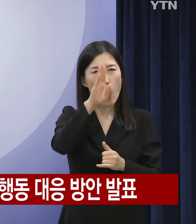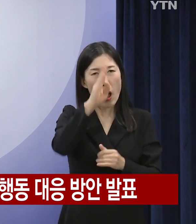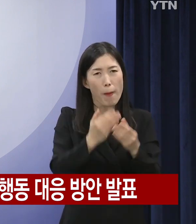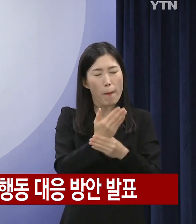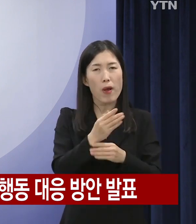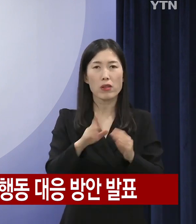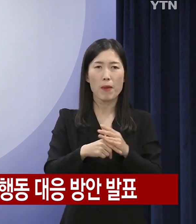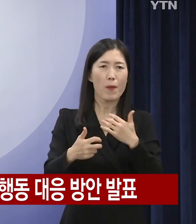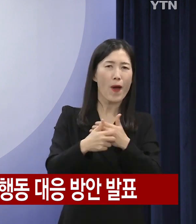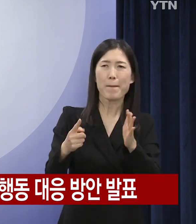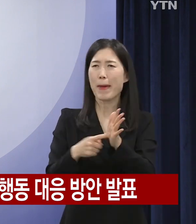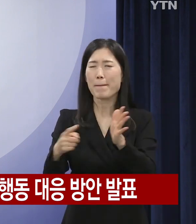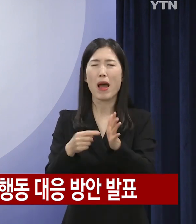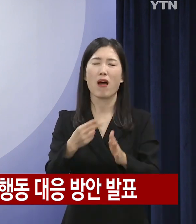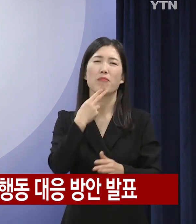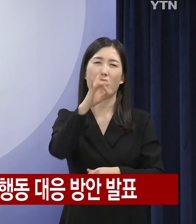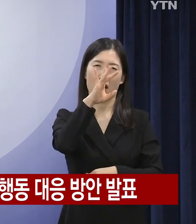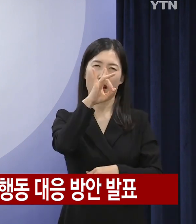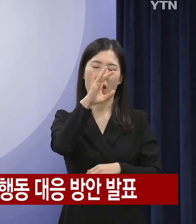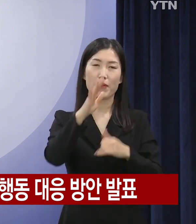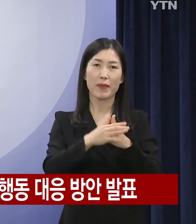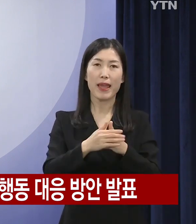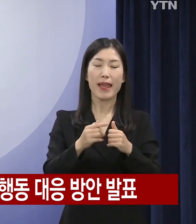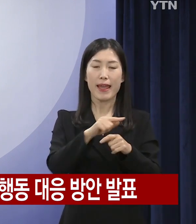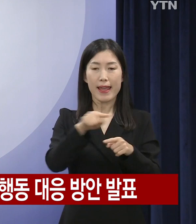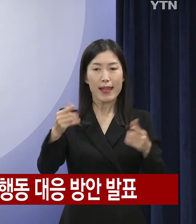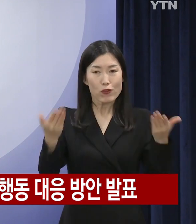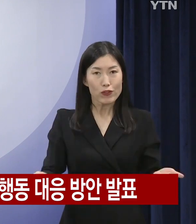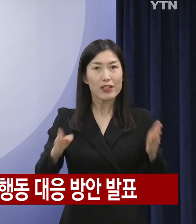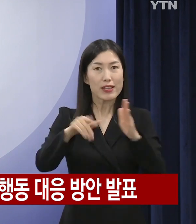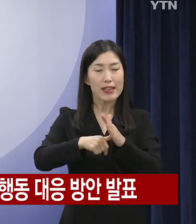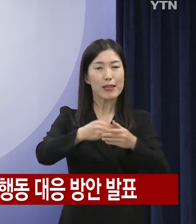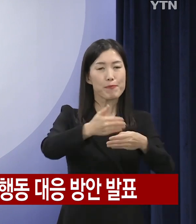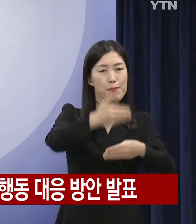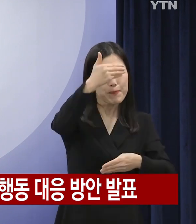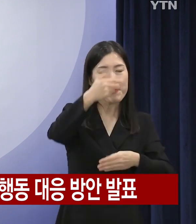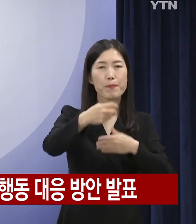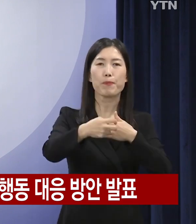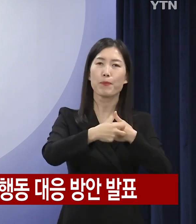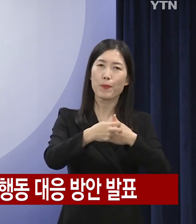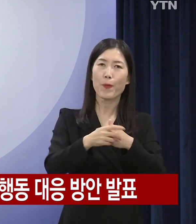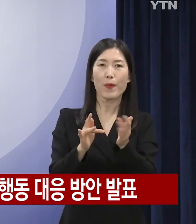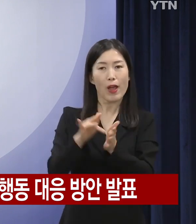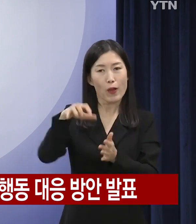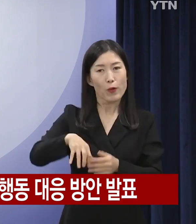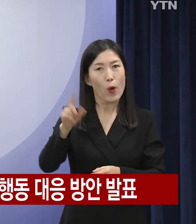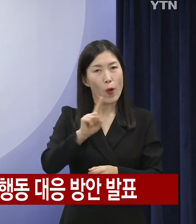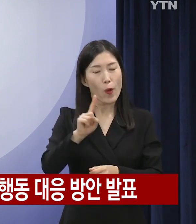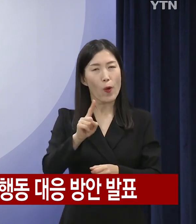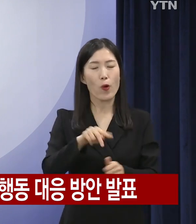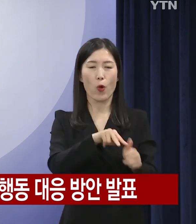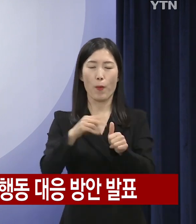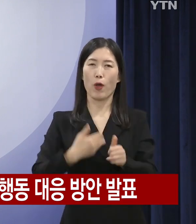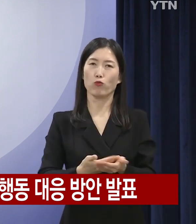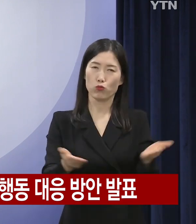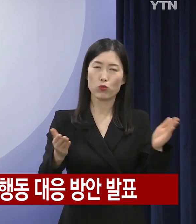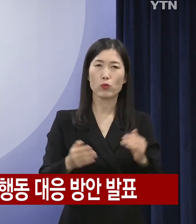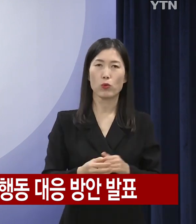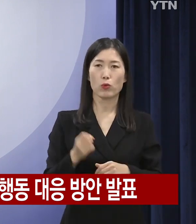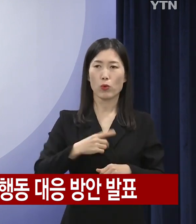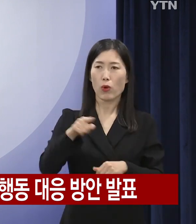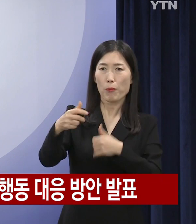발생하지 않도록 문 여는 의료기관과 약국에 대한 정보를 제공하고 대면 진료 경험이 없는